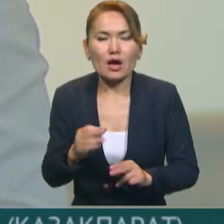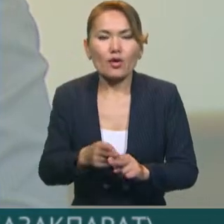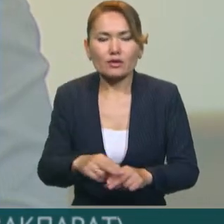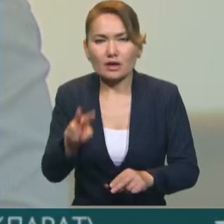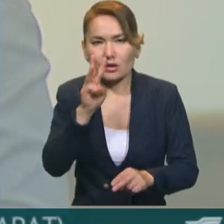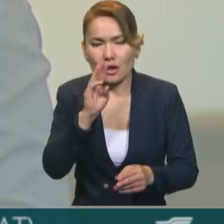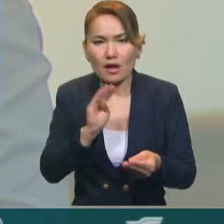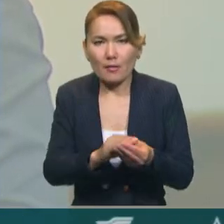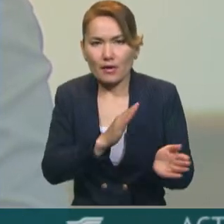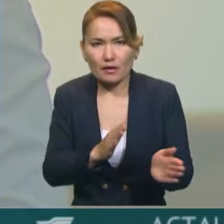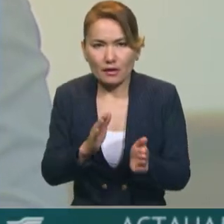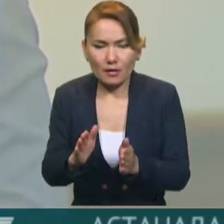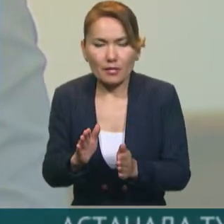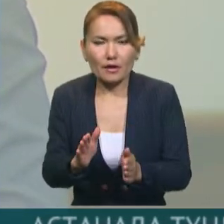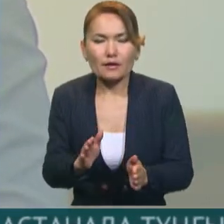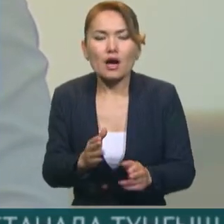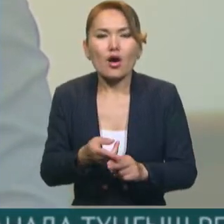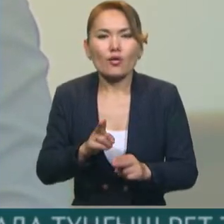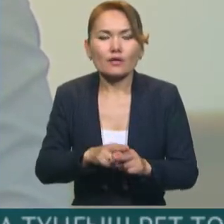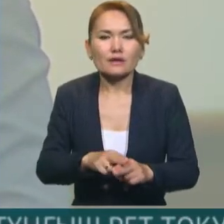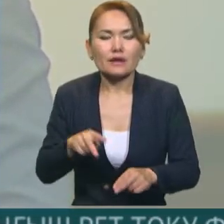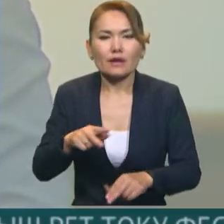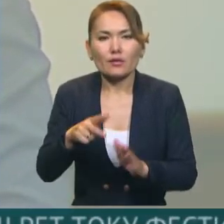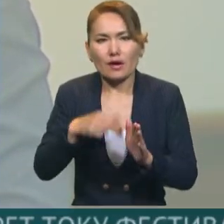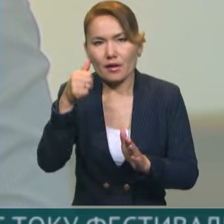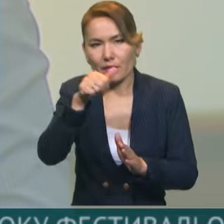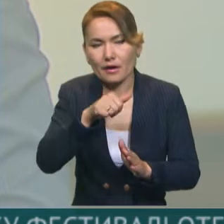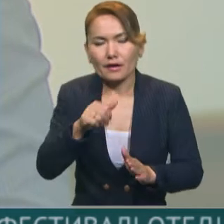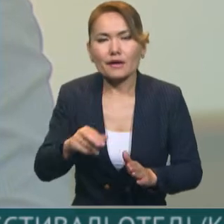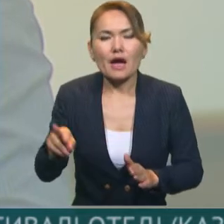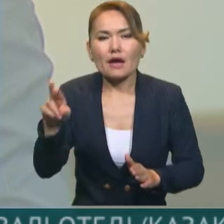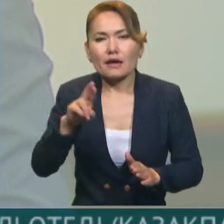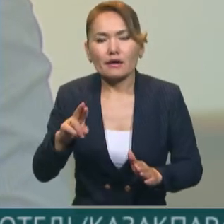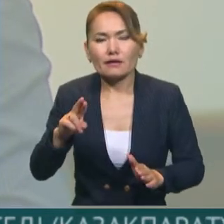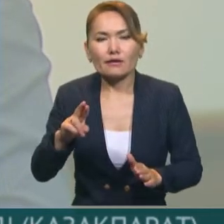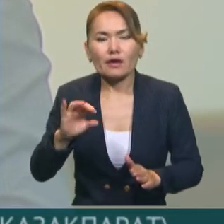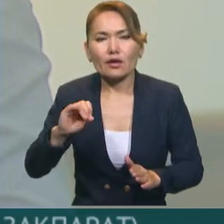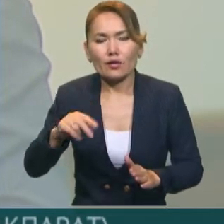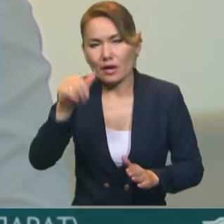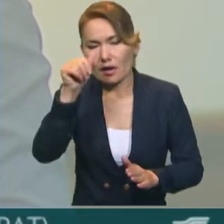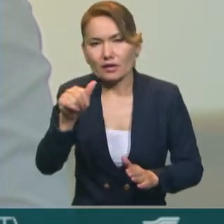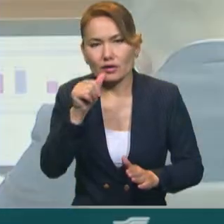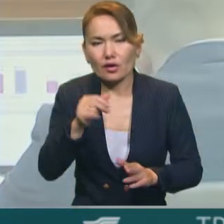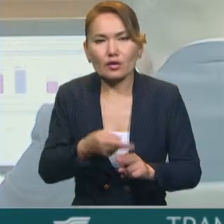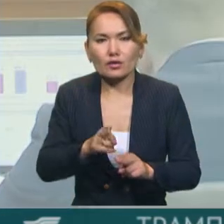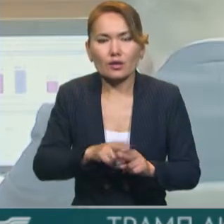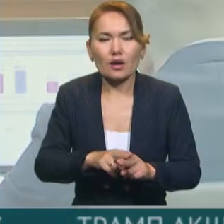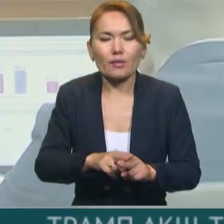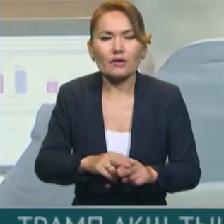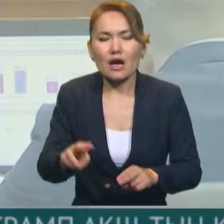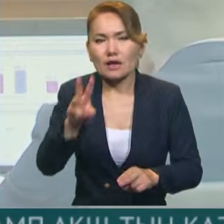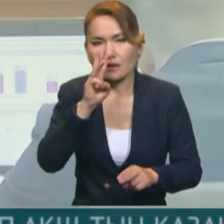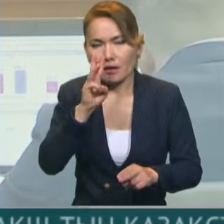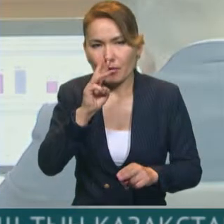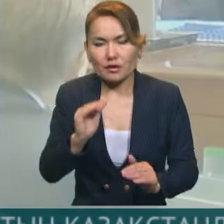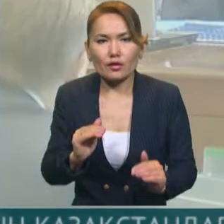қалыпты қарқынмен өсуде. Ағымдағы жылғы қаңтар-шілдеде орташа айлық жалақы 157,7 мың